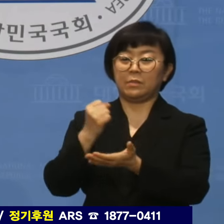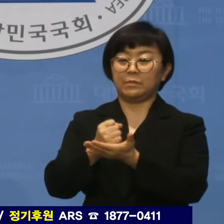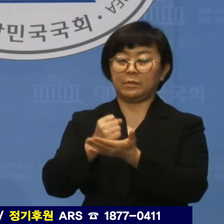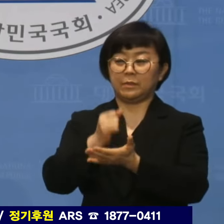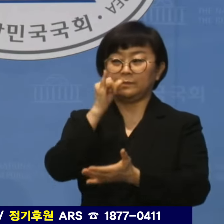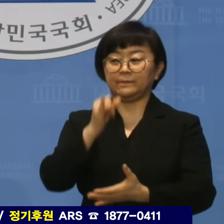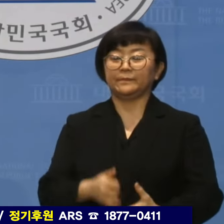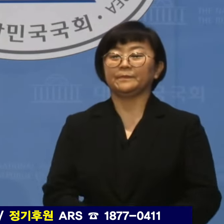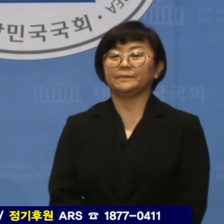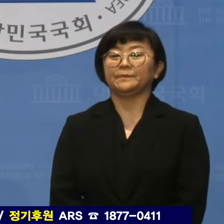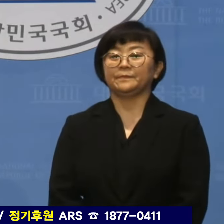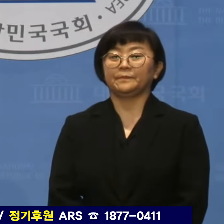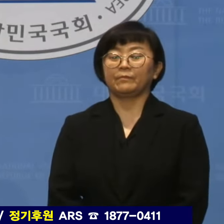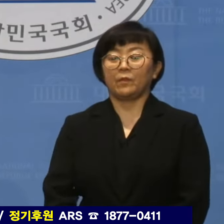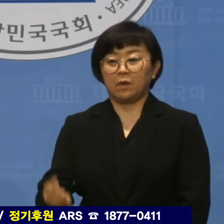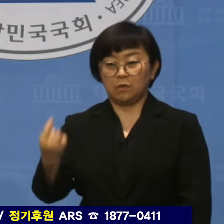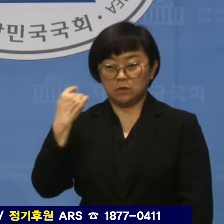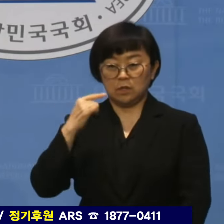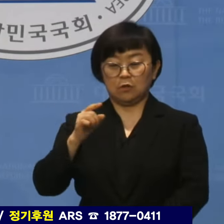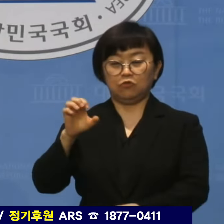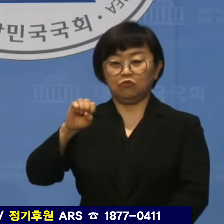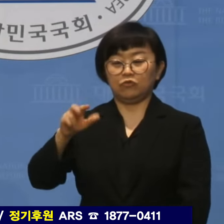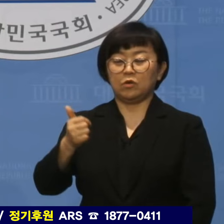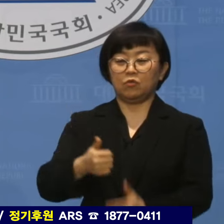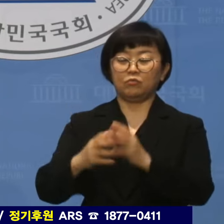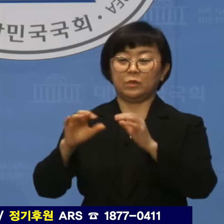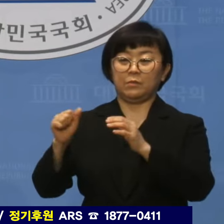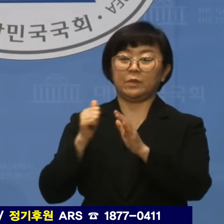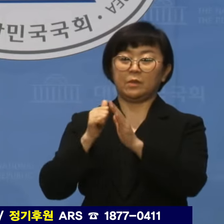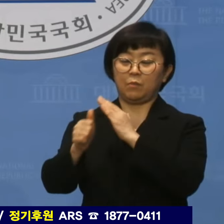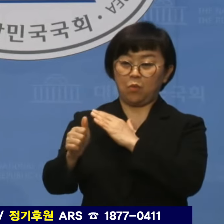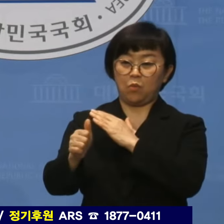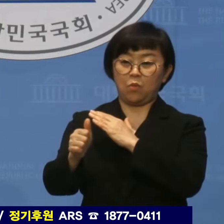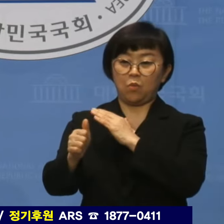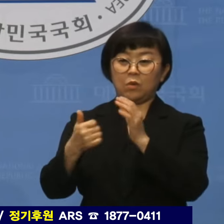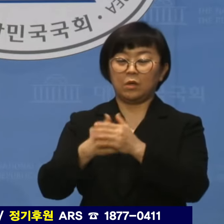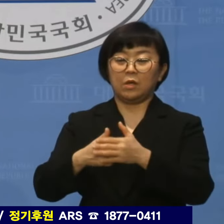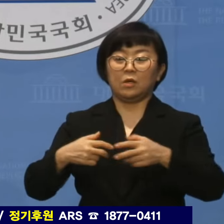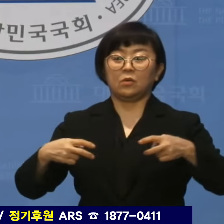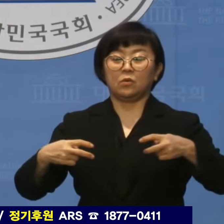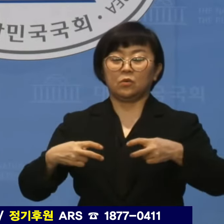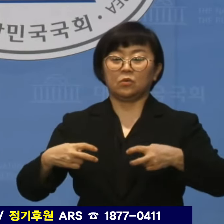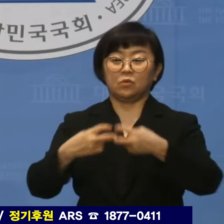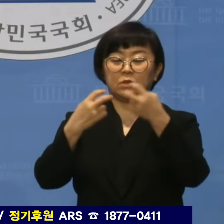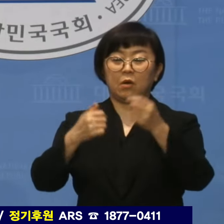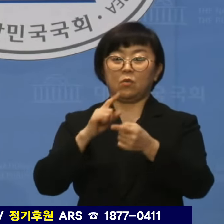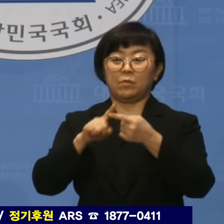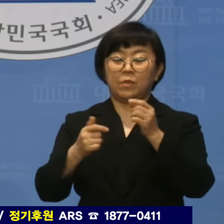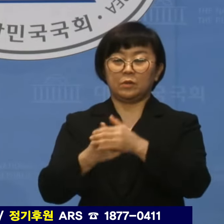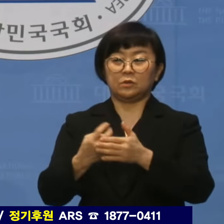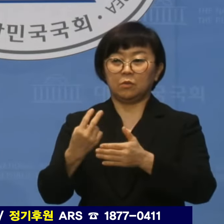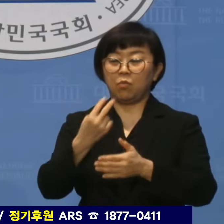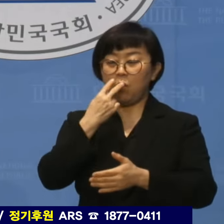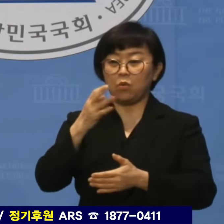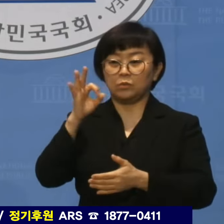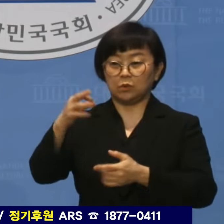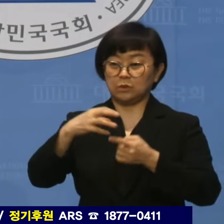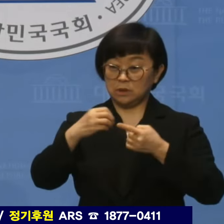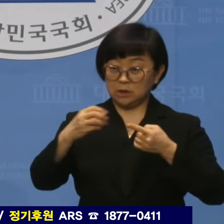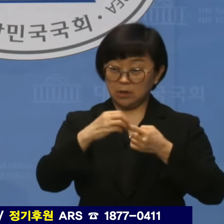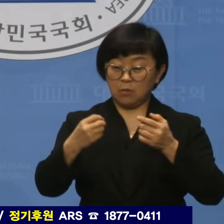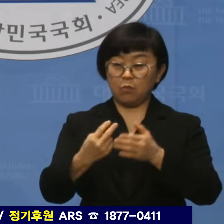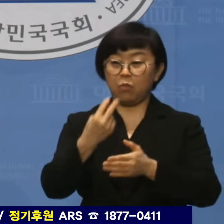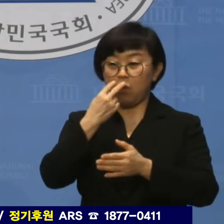개변을 늘어놓았습니다. 어제 윤재옥 국민의힘 원내대표는 교통사고를 유발하고 보험금을